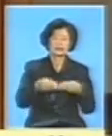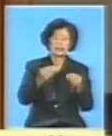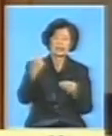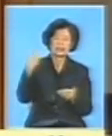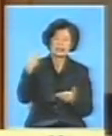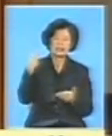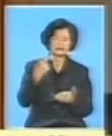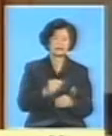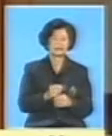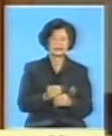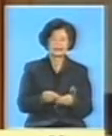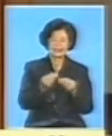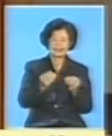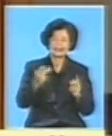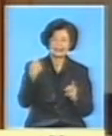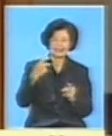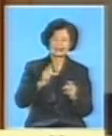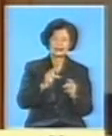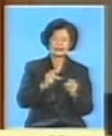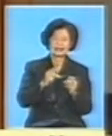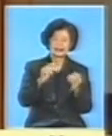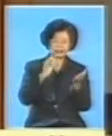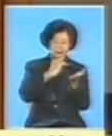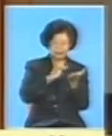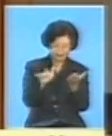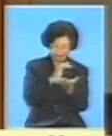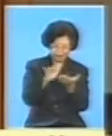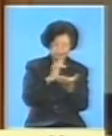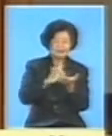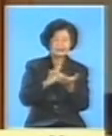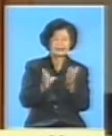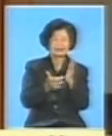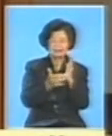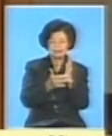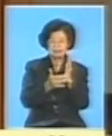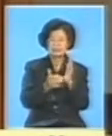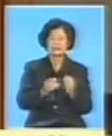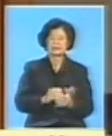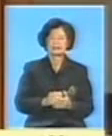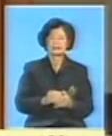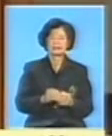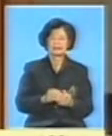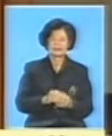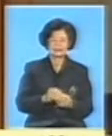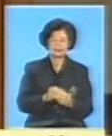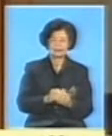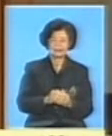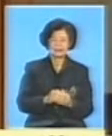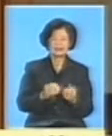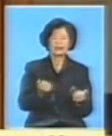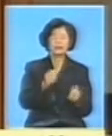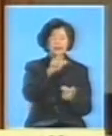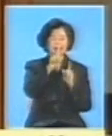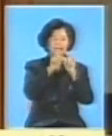อย่างเดียวกูเกิลนะฮะเพราะมันถามใน Google ตอบได้หมดครูบางคนตอบไม่ได้มันก็เลยว่าครูเนี่ยเก่งกว่าไม่ต้องไปถ